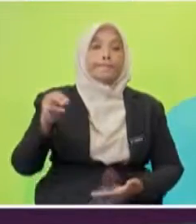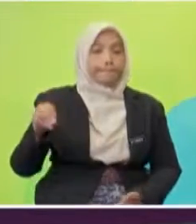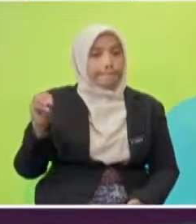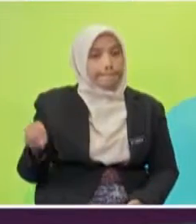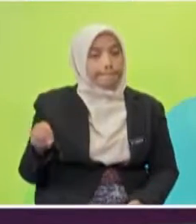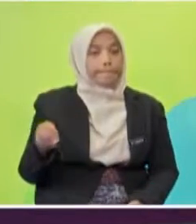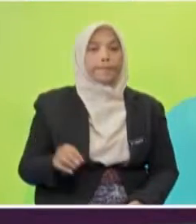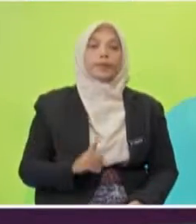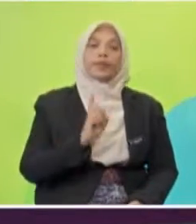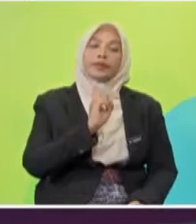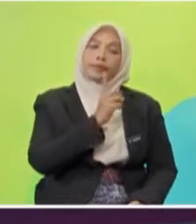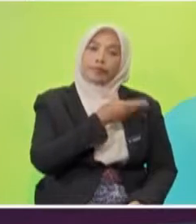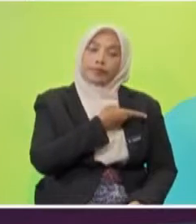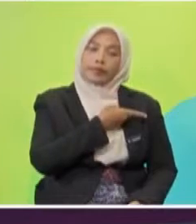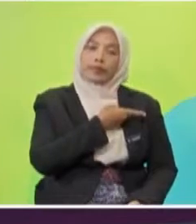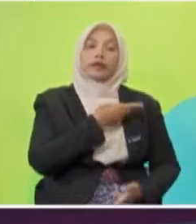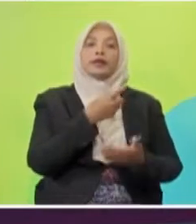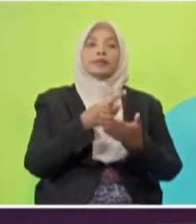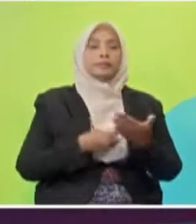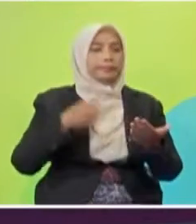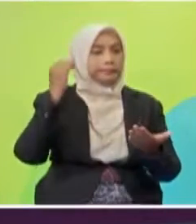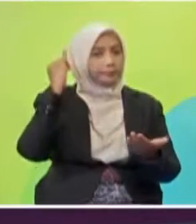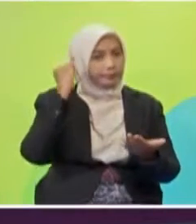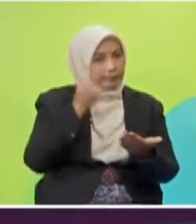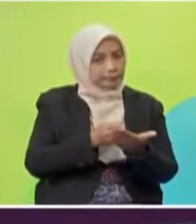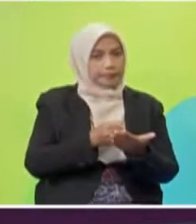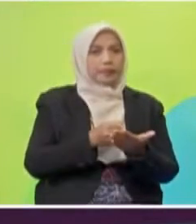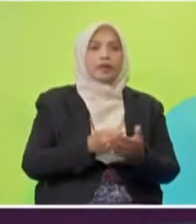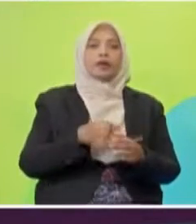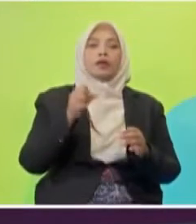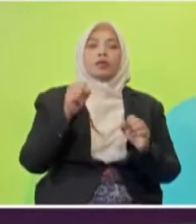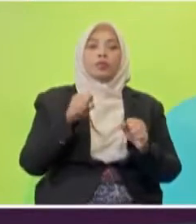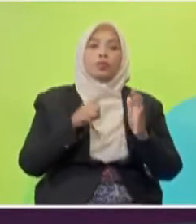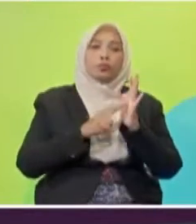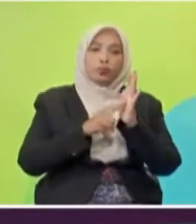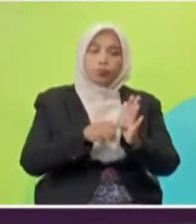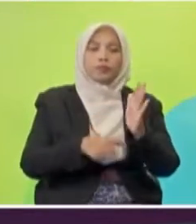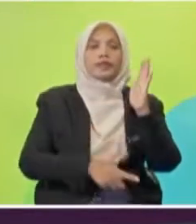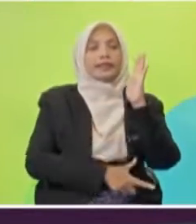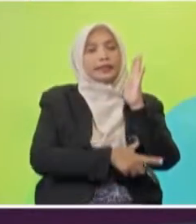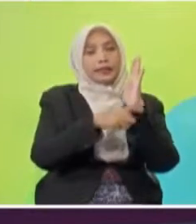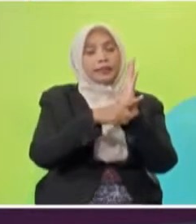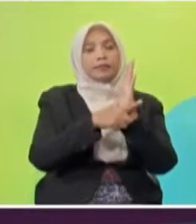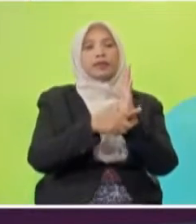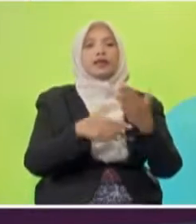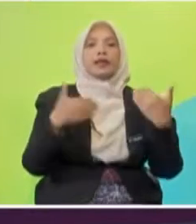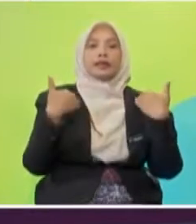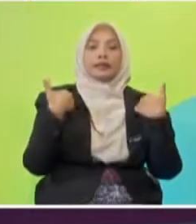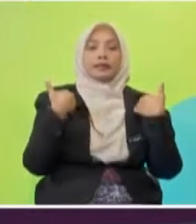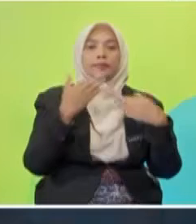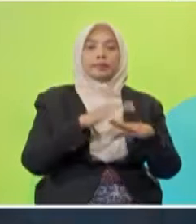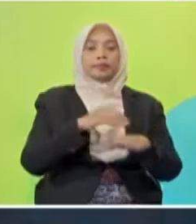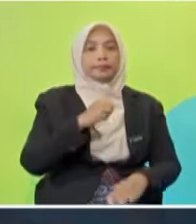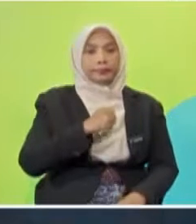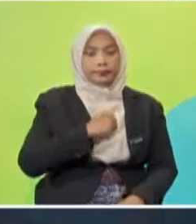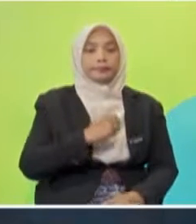juga yang berada di atas talian. Apabila anda yakin dengan diri anda, anda boleh tunjukkan kelebihan yang ada pada diri anda. Jadi,